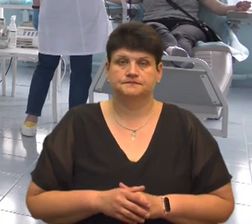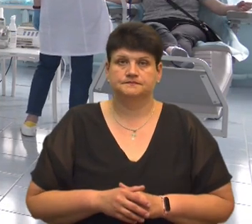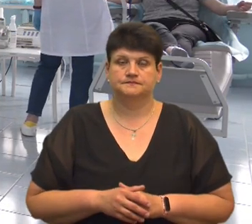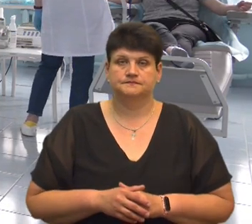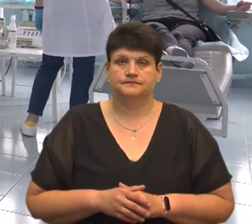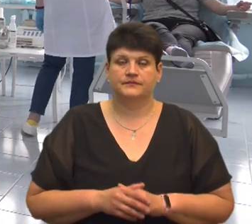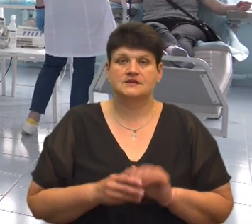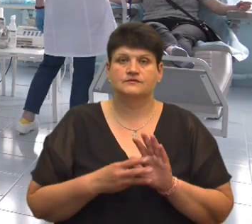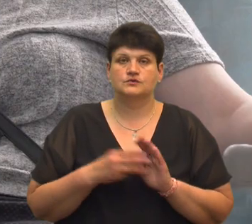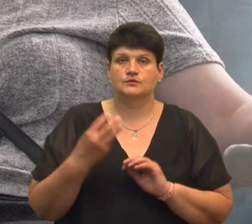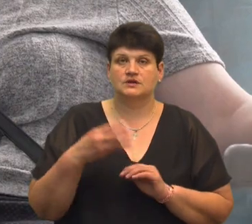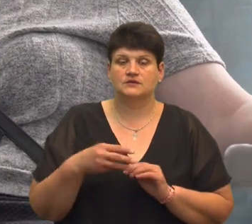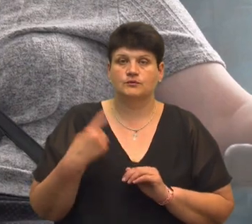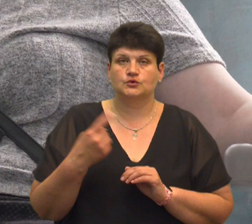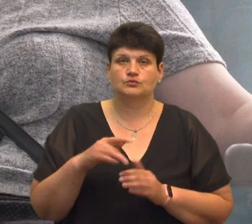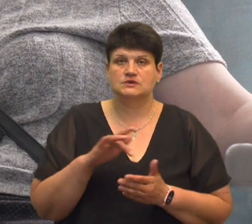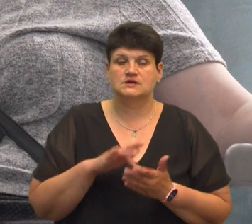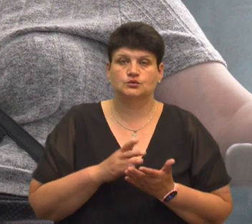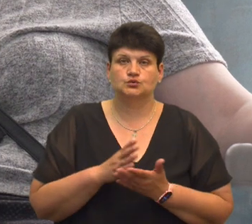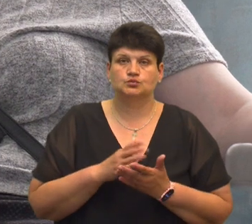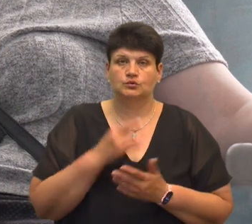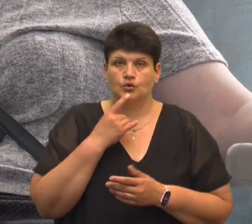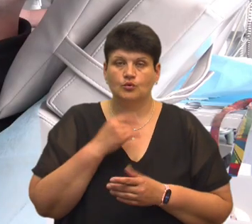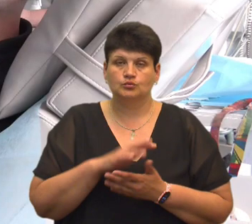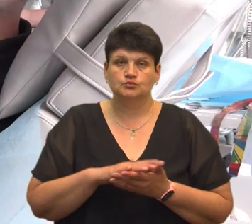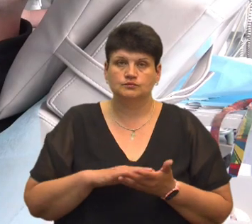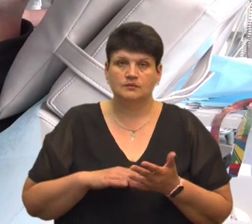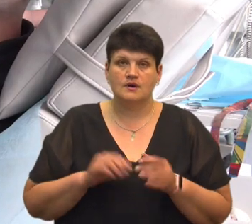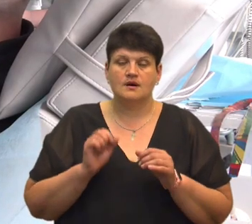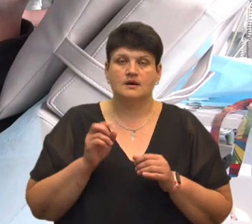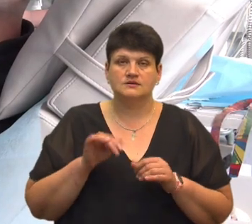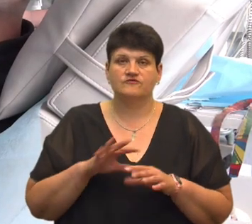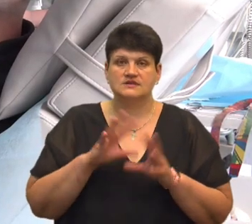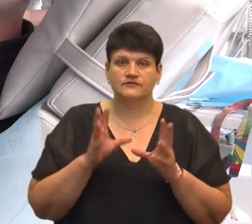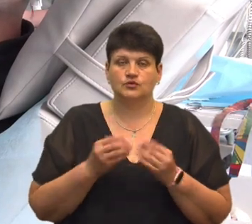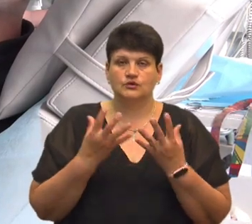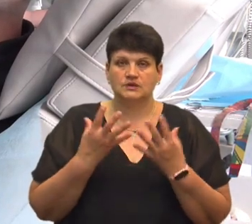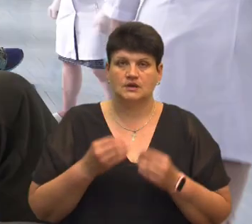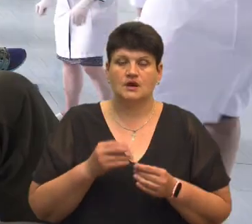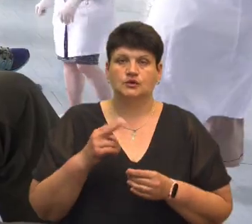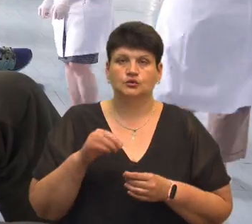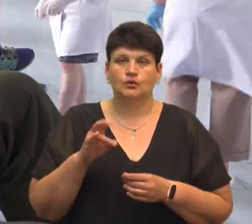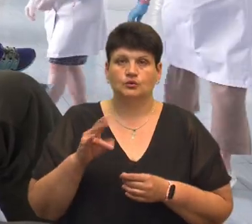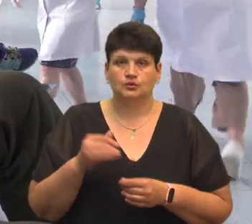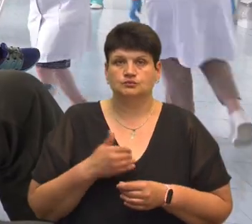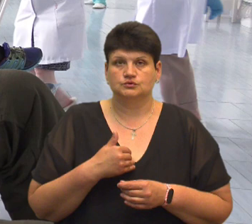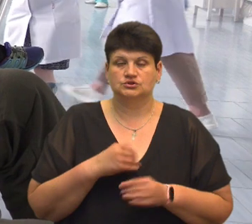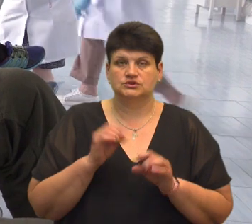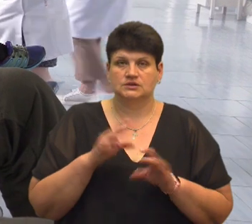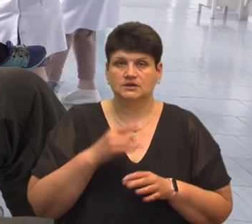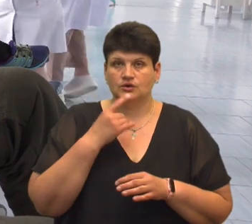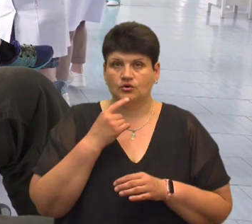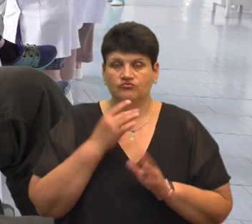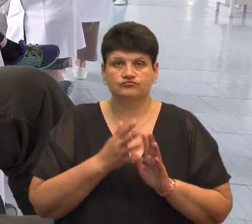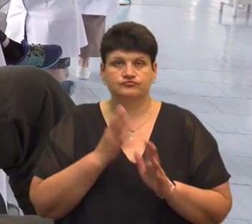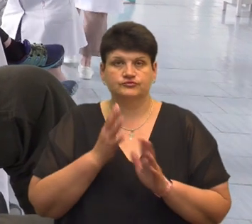З 8:30 в обласному центрі служби крові триває акція до Всесвітнього дня донора. Охочих здати кров – черга. Олександр Васильєв – боєць